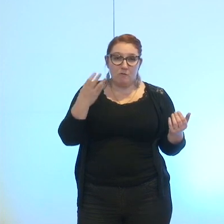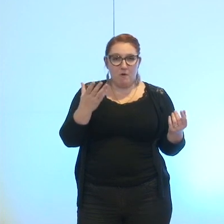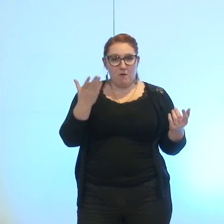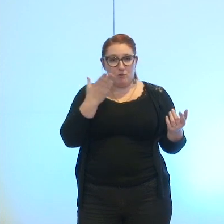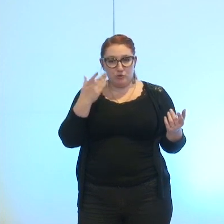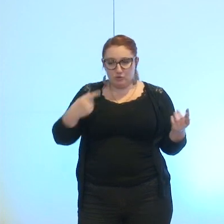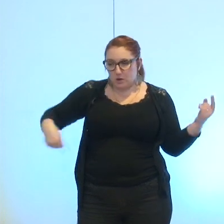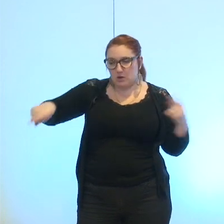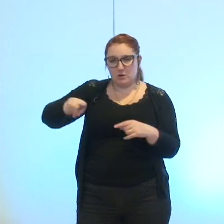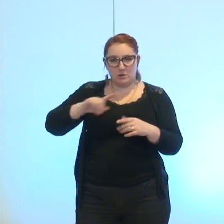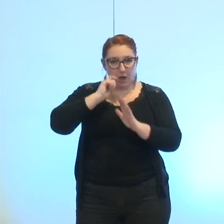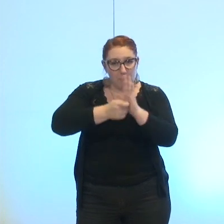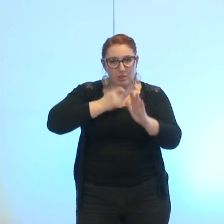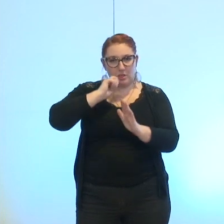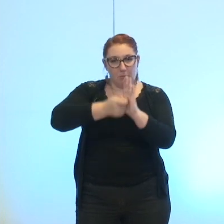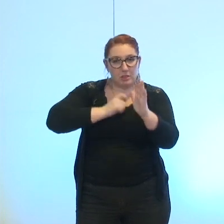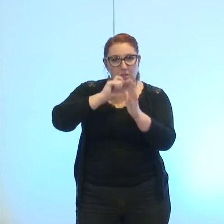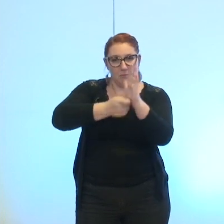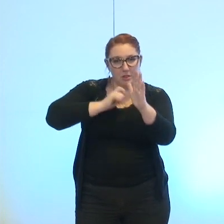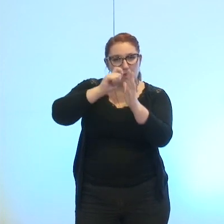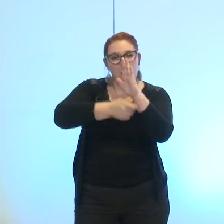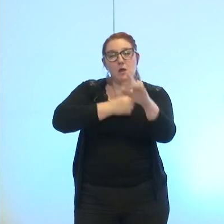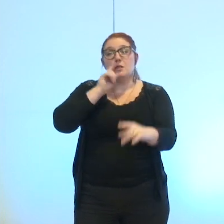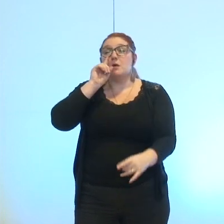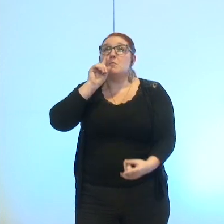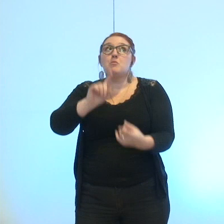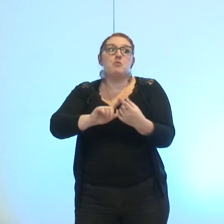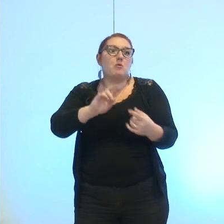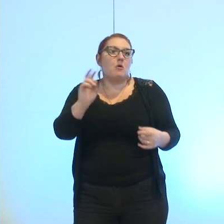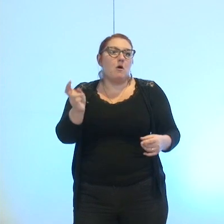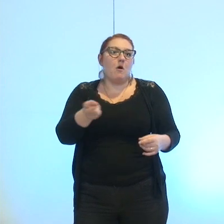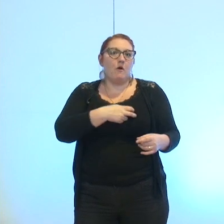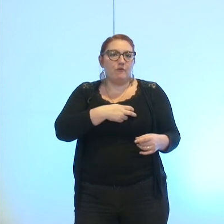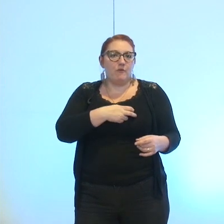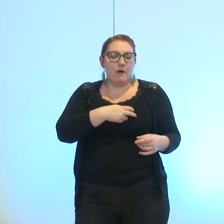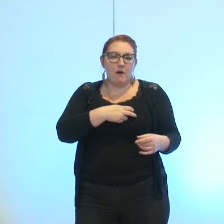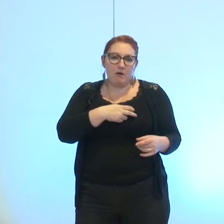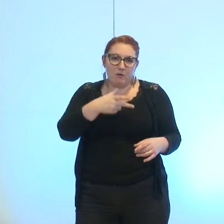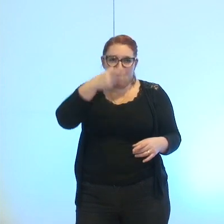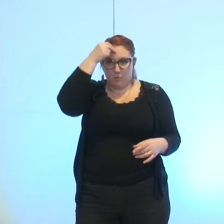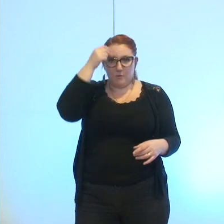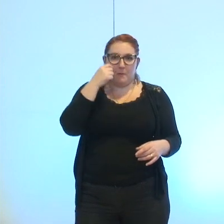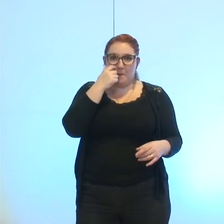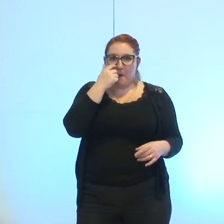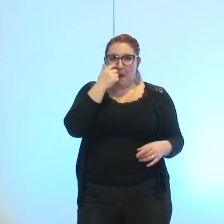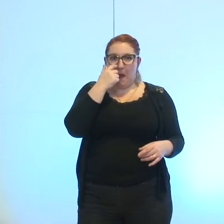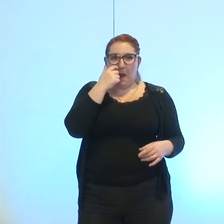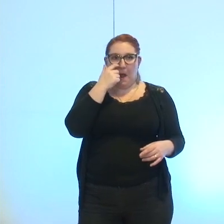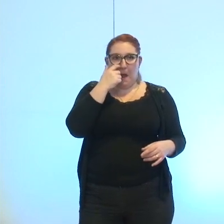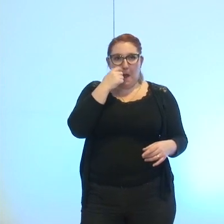entendiez plusieurs fois certaines choses pour que peut-être vous les entendiez la